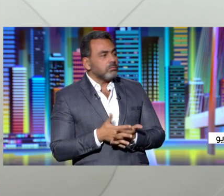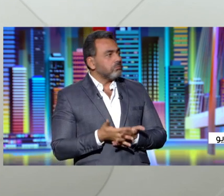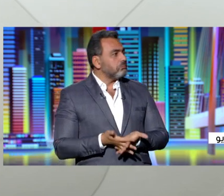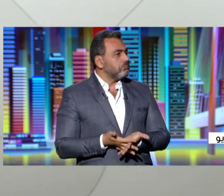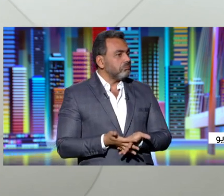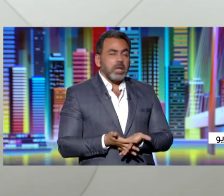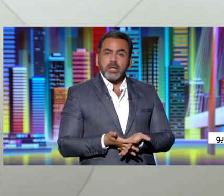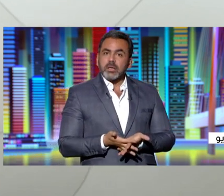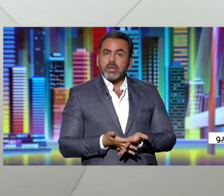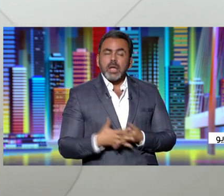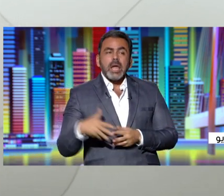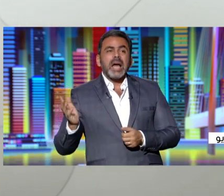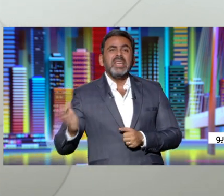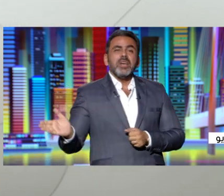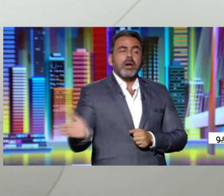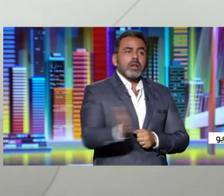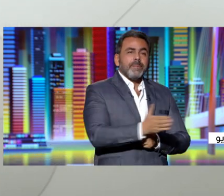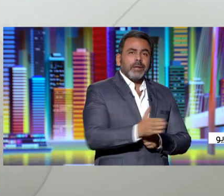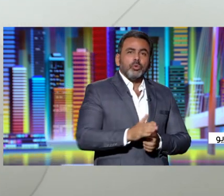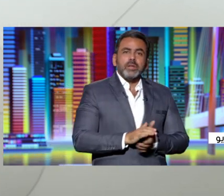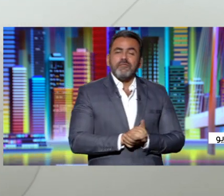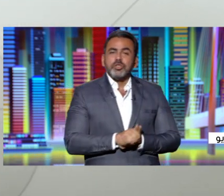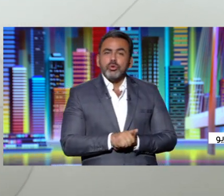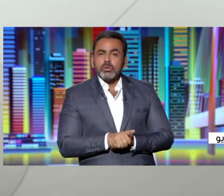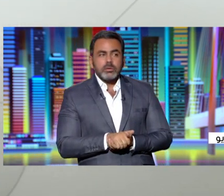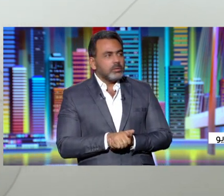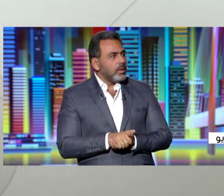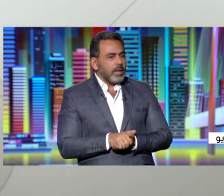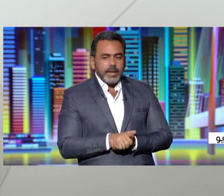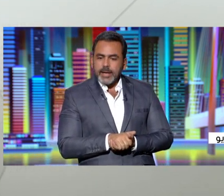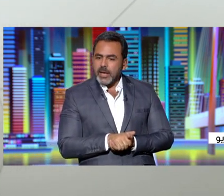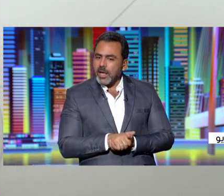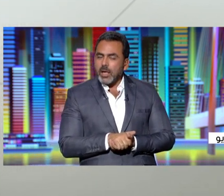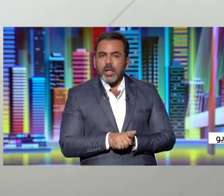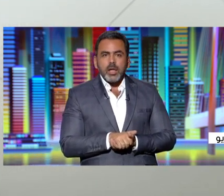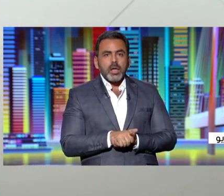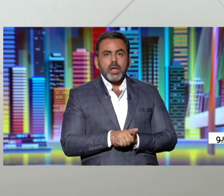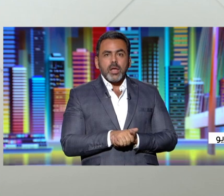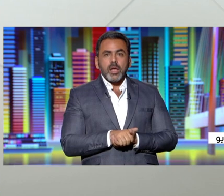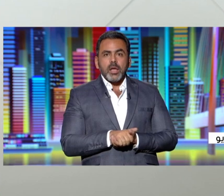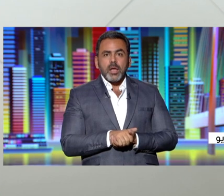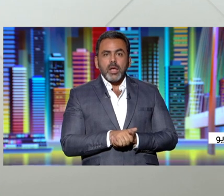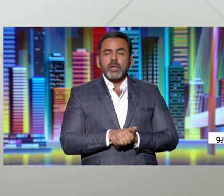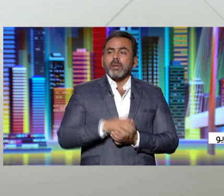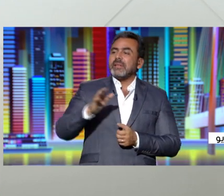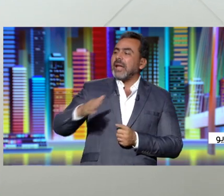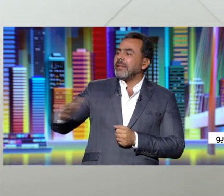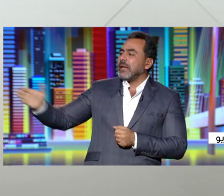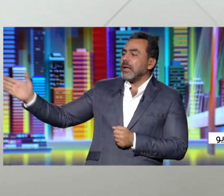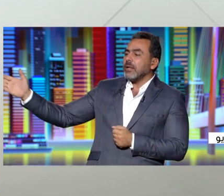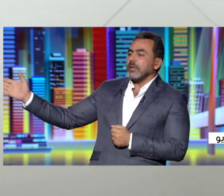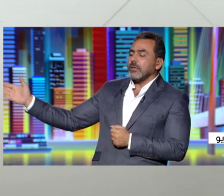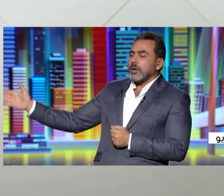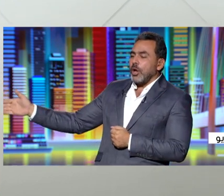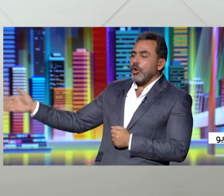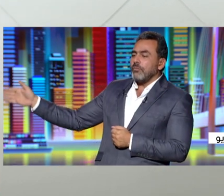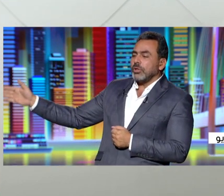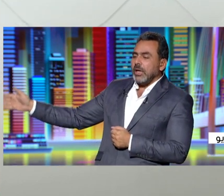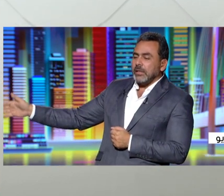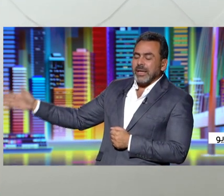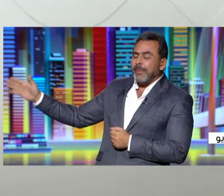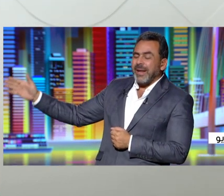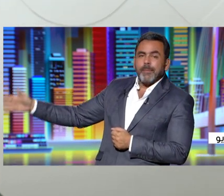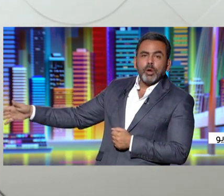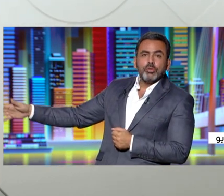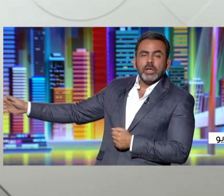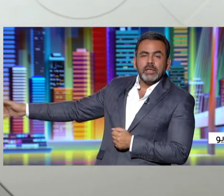نفذوه لا اي قرار بعده نفذوه لا طب ما انت عندك الجلسه الطارقه الام